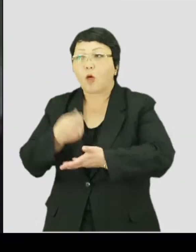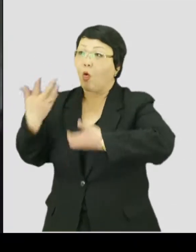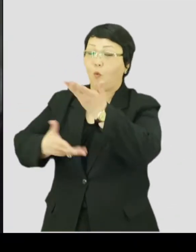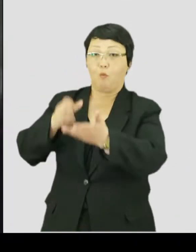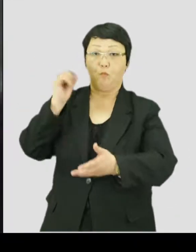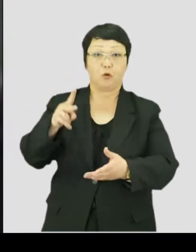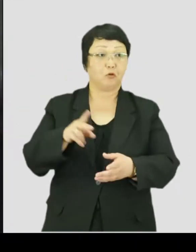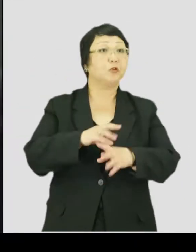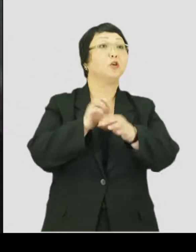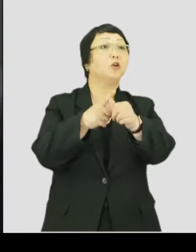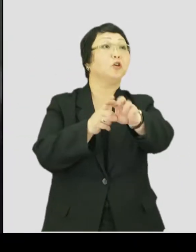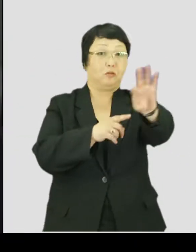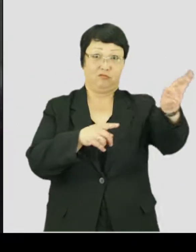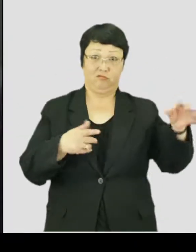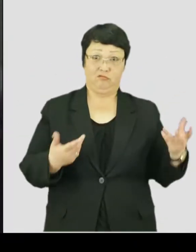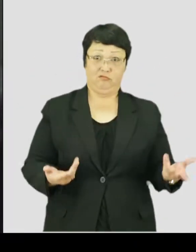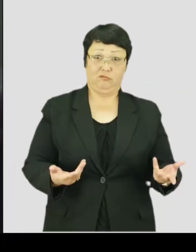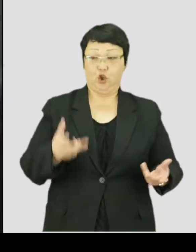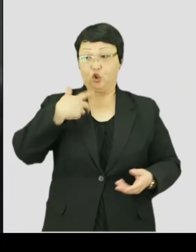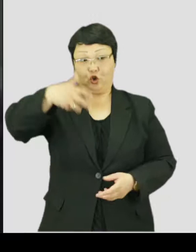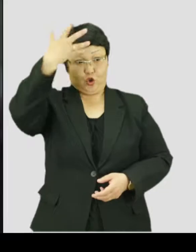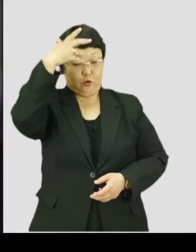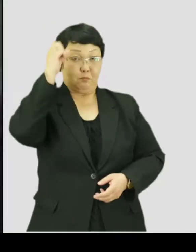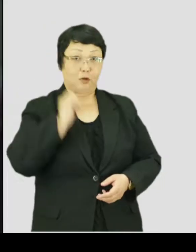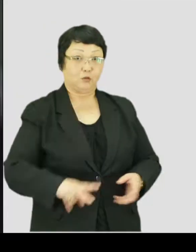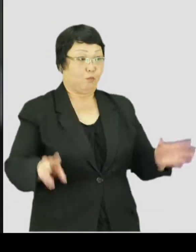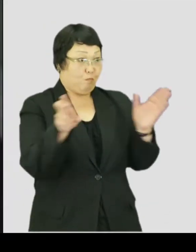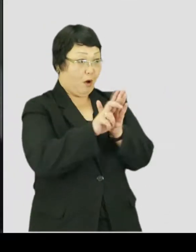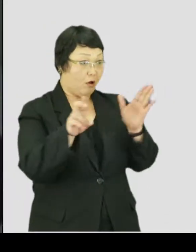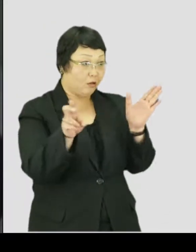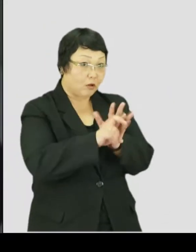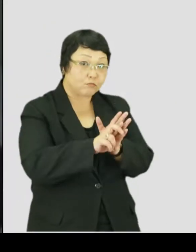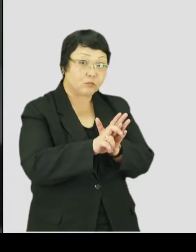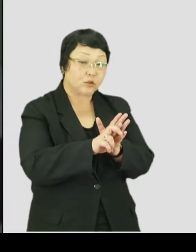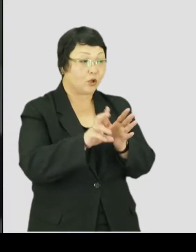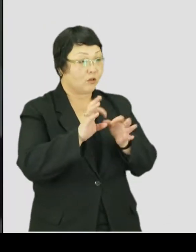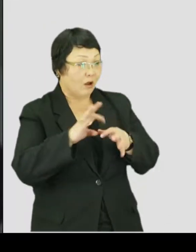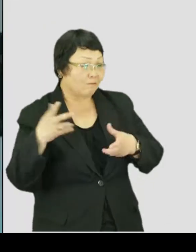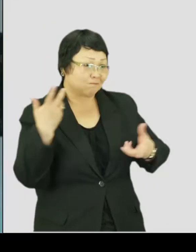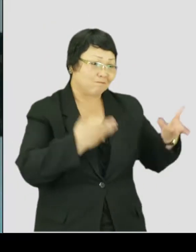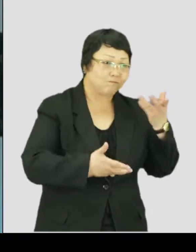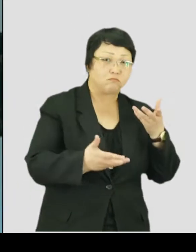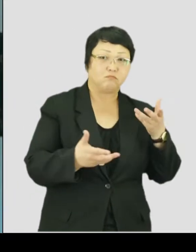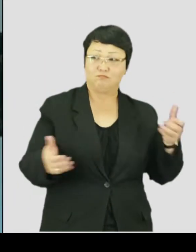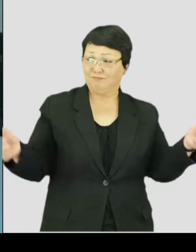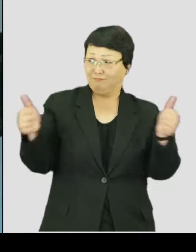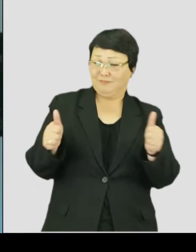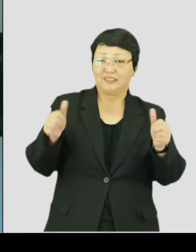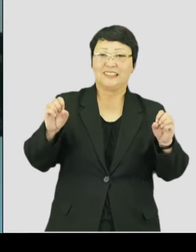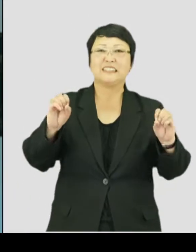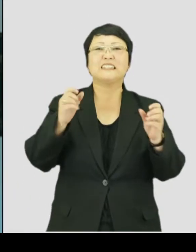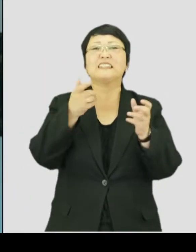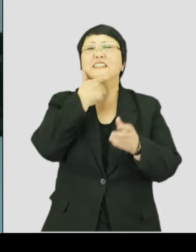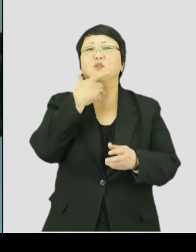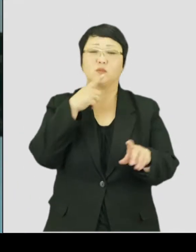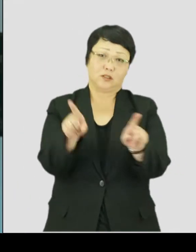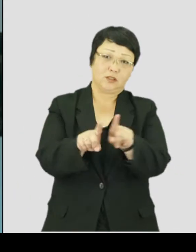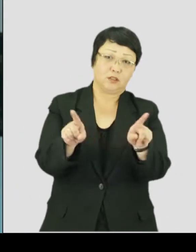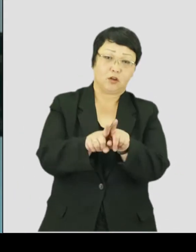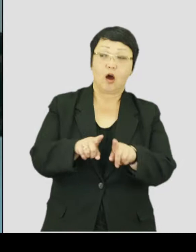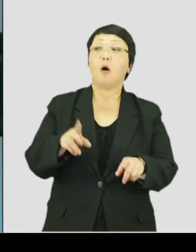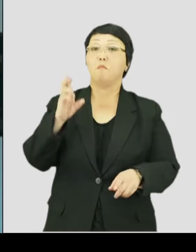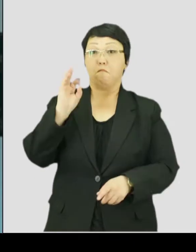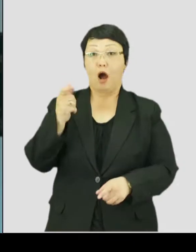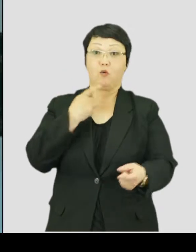боломжийг олохгүй бол иргэн бас нөгөө олгодоогүй боломжийг эдэлж чадахгүй. Тэгэхээр айл нь хичээх ёстой. Оролцолгүй яг багийнхаа уралд явна.